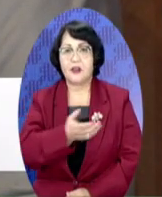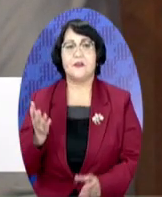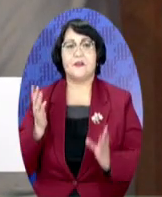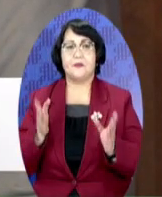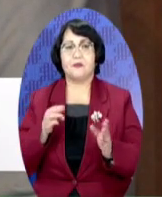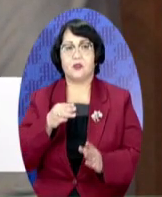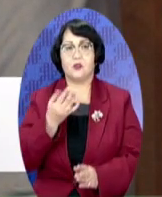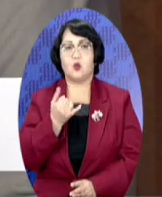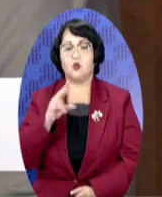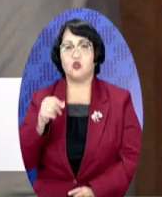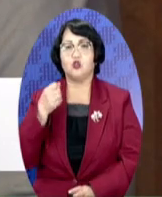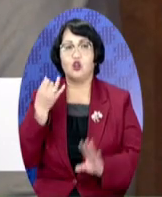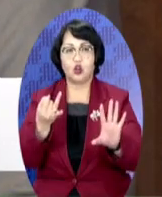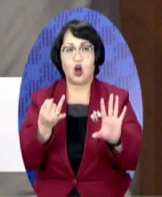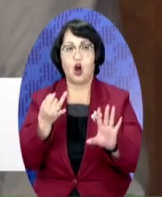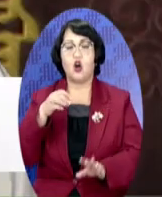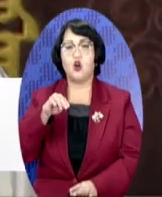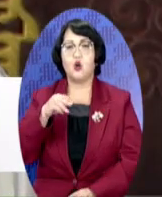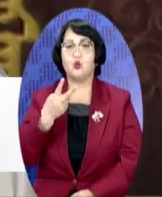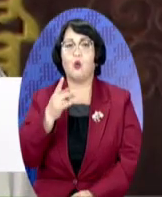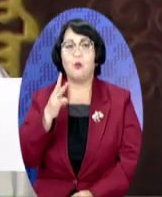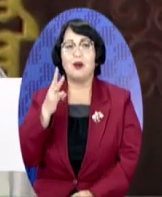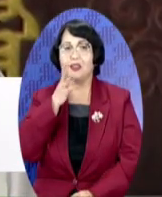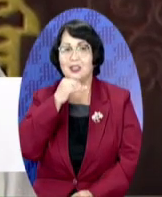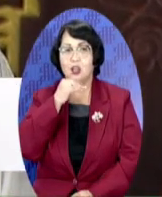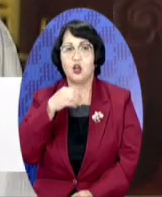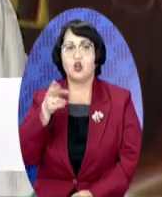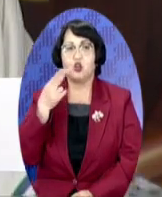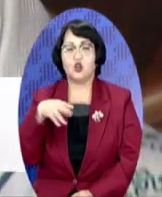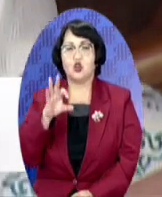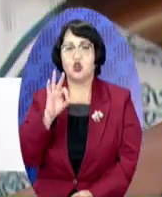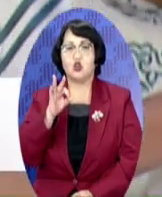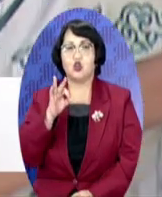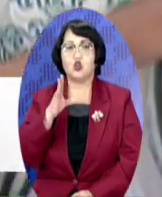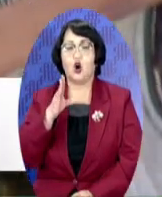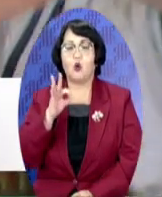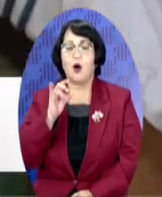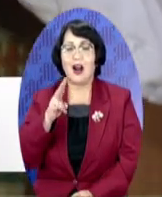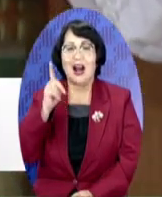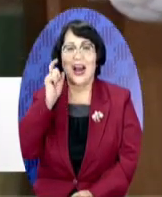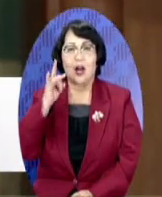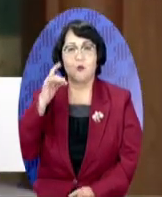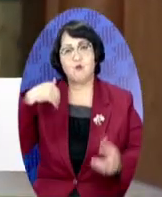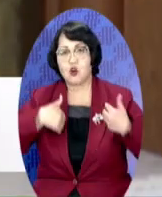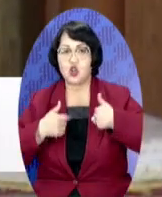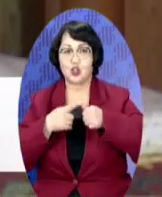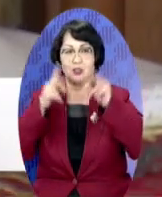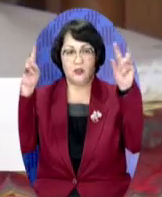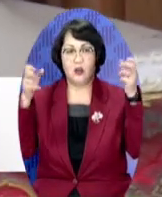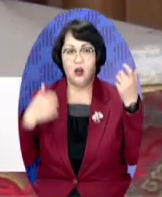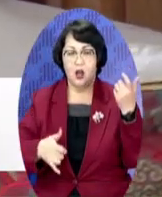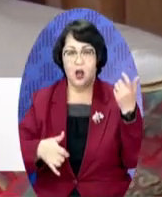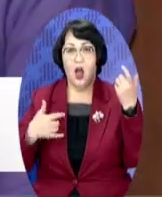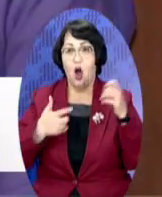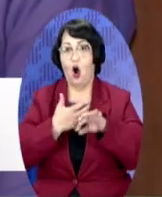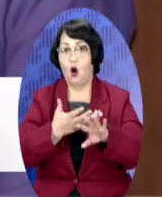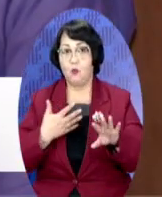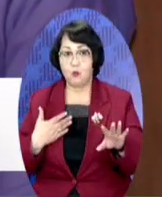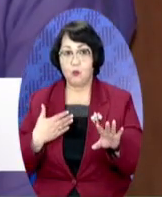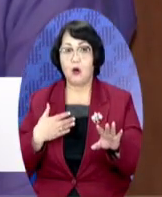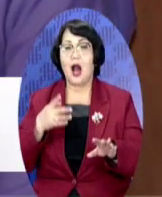туульчид 7 түмэн настай довон хар бүх хэмээх туулийг хайллаа. Харин туул хайлахын өмнө алтаа магтаалыг заавал хэлдэг.